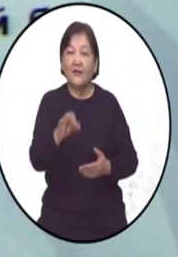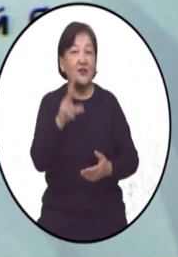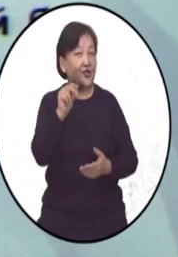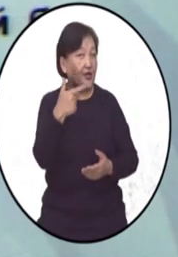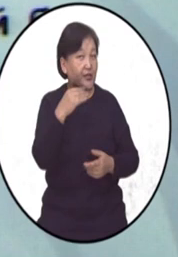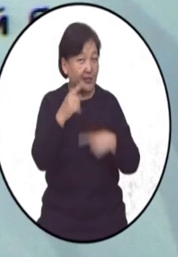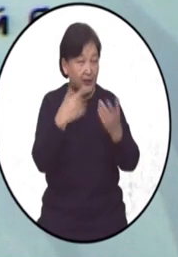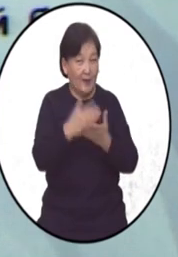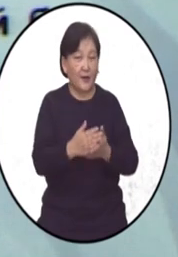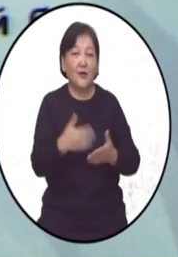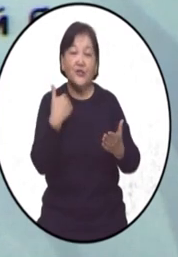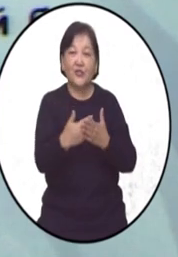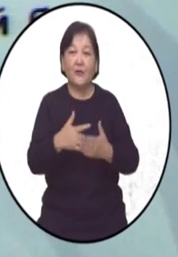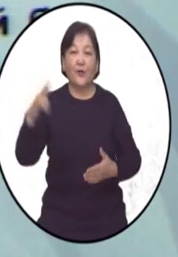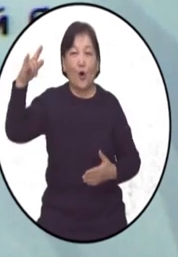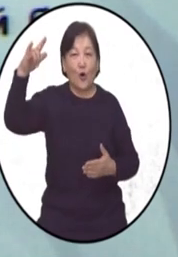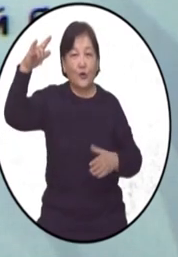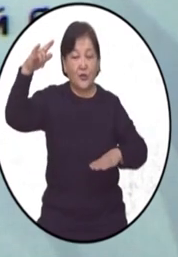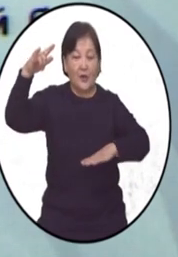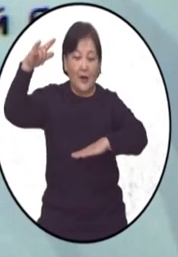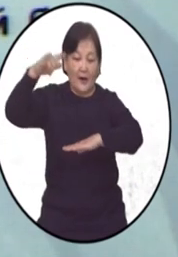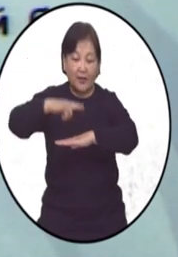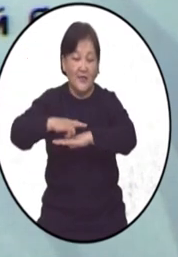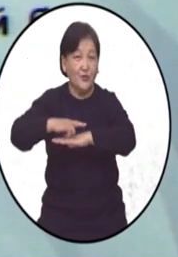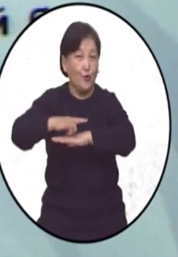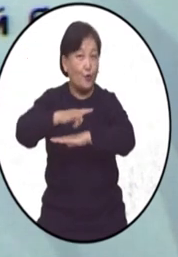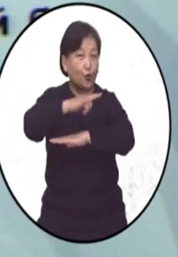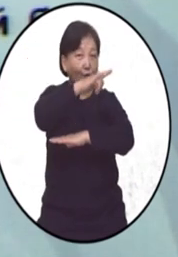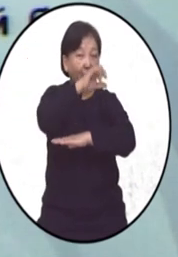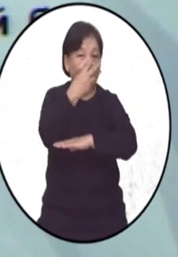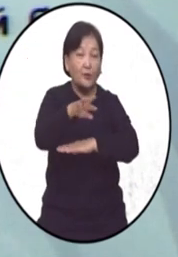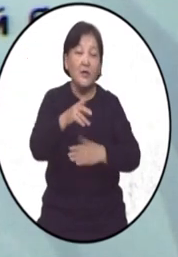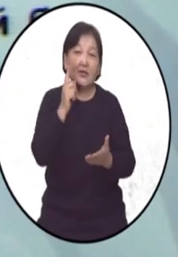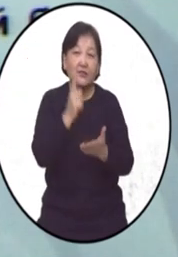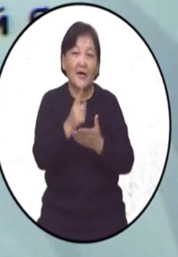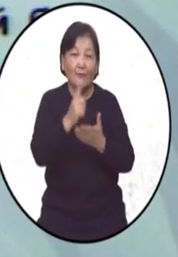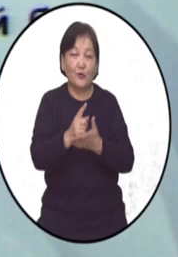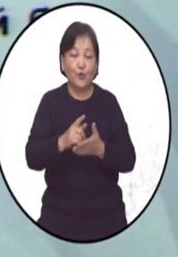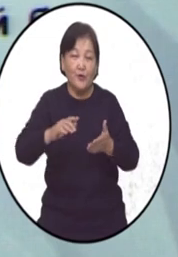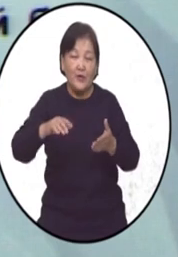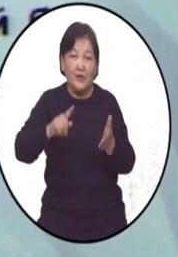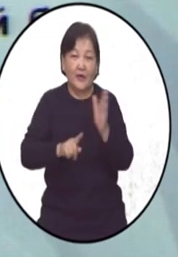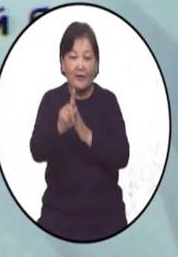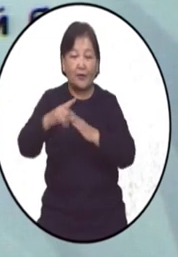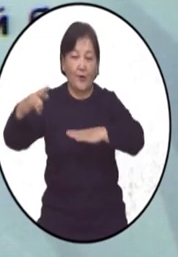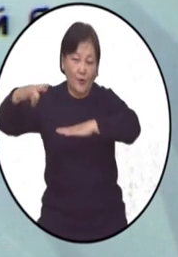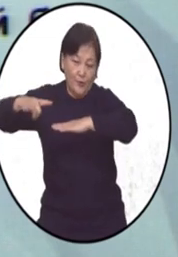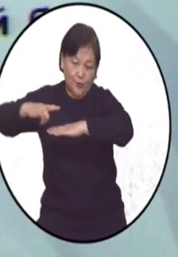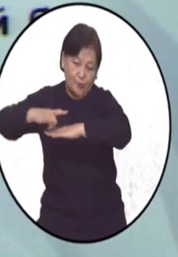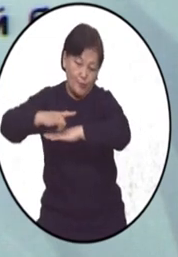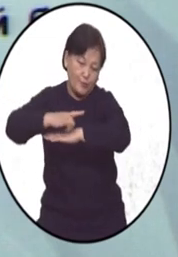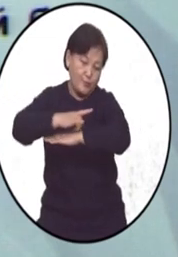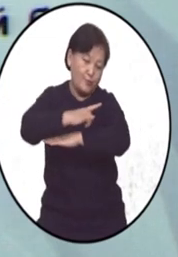За жишээ нь бол онгоц гадраас хөөрхийн тулд зайлшгүй шаардлагатай хурдаа авчиж хөөрх командыг